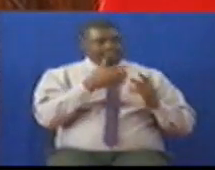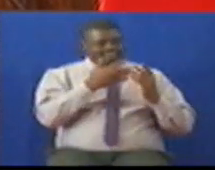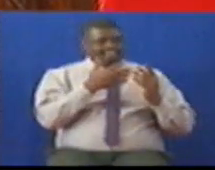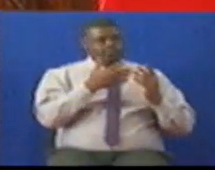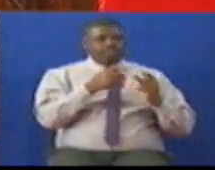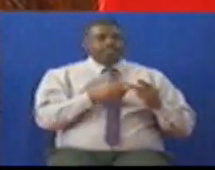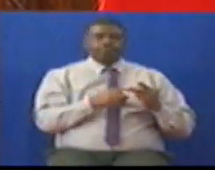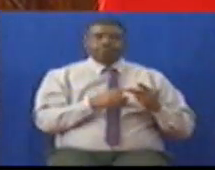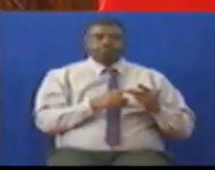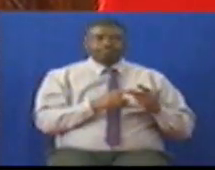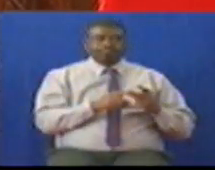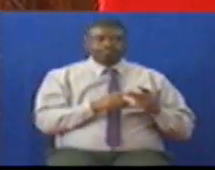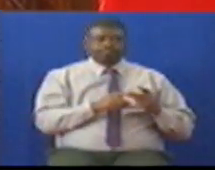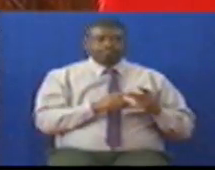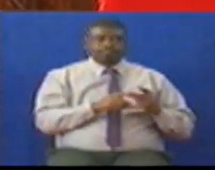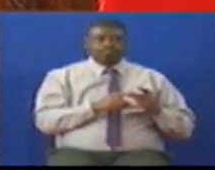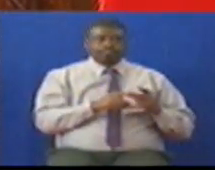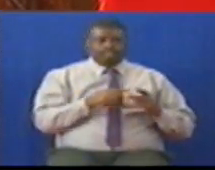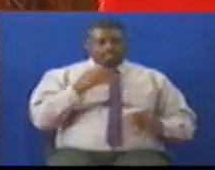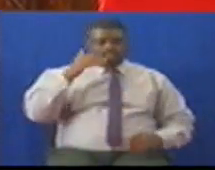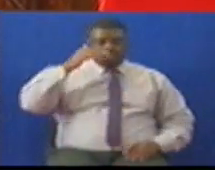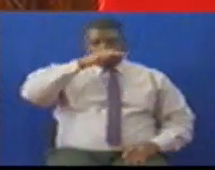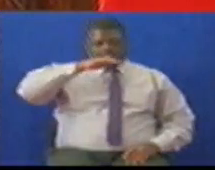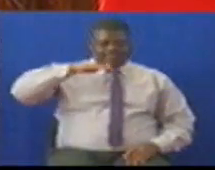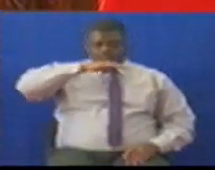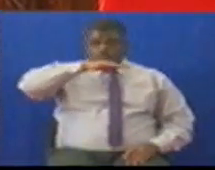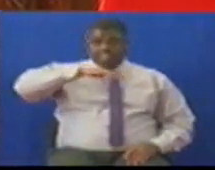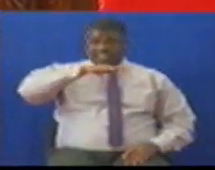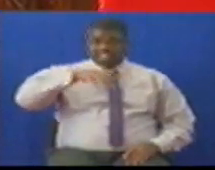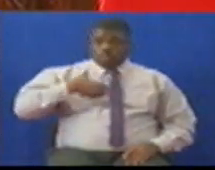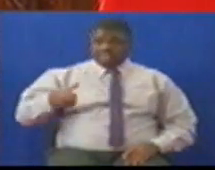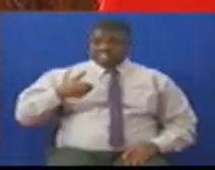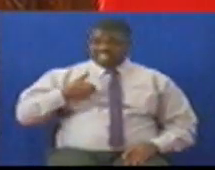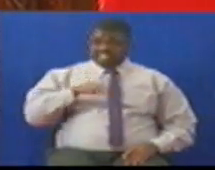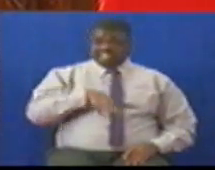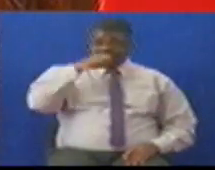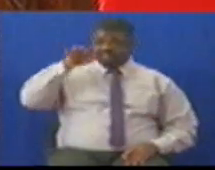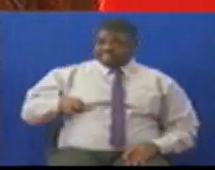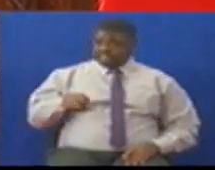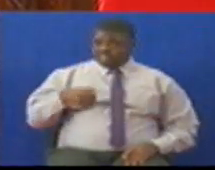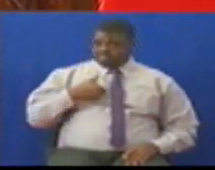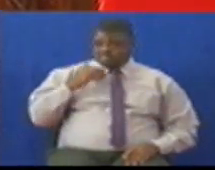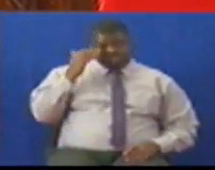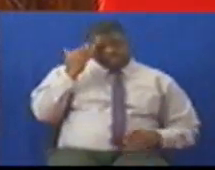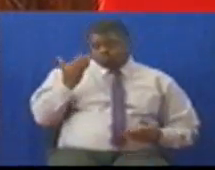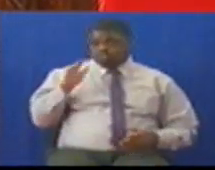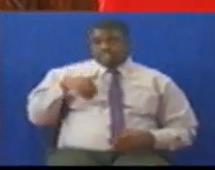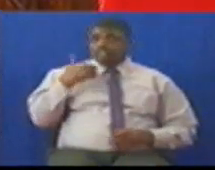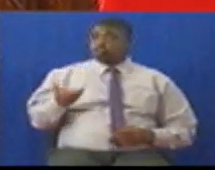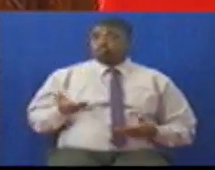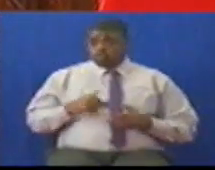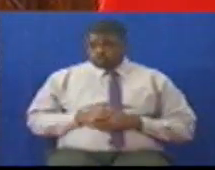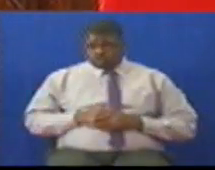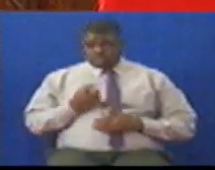bora. Naamini nimejitahidi kutimiza wajibu wangu ipasavyo. Mheshimiwa Speaker, hakuna mtu ajuaye kesho yake ila Mungu mwenyewe. Hivyo basi,